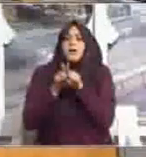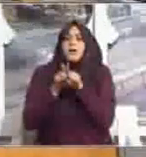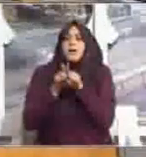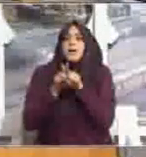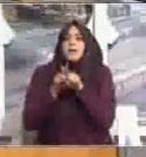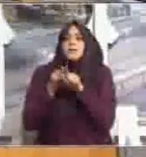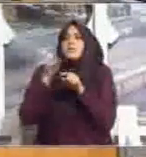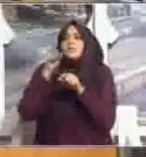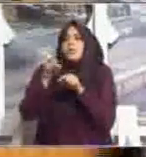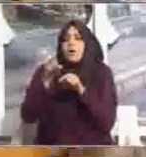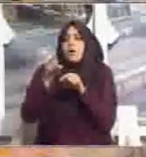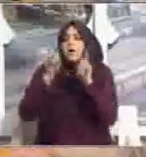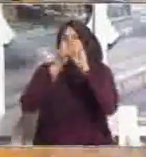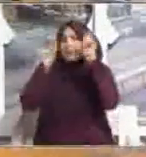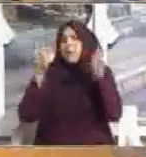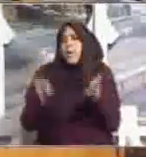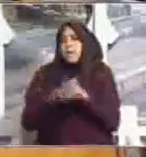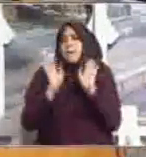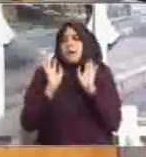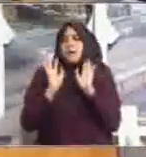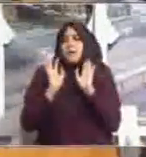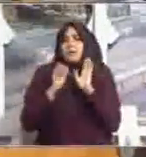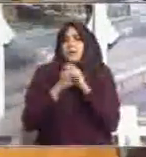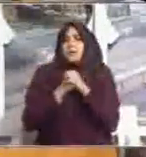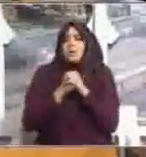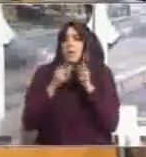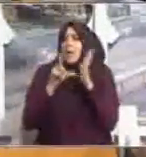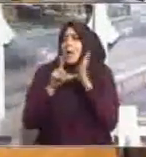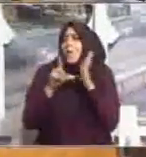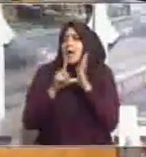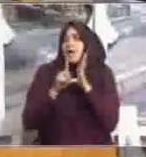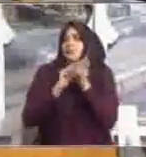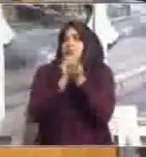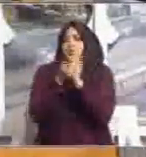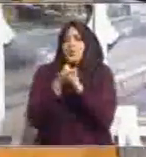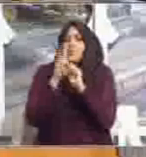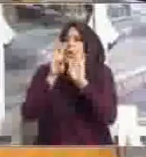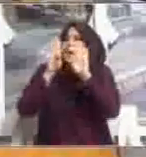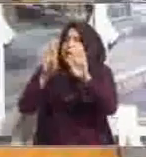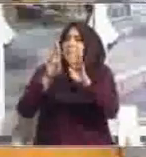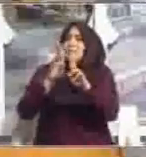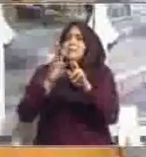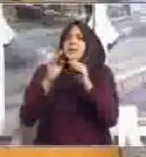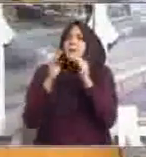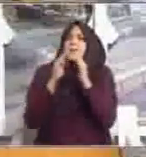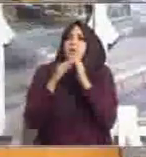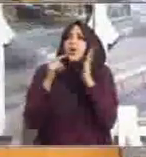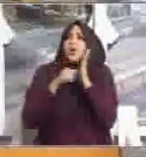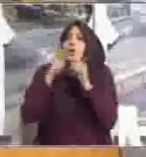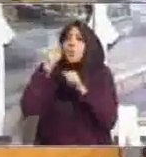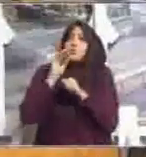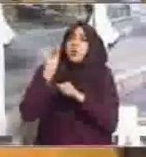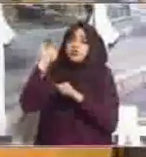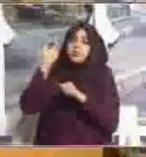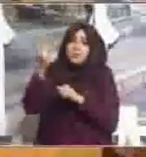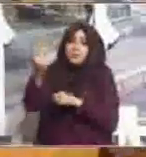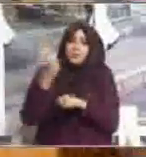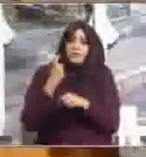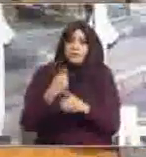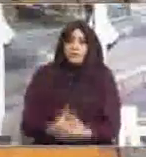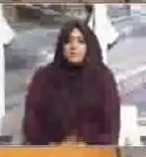الان نكيف يعني عندها شهاده، هي عندها شهاده نكيف القوانين على اساس ريح في دارك كي نحتاجوك نعيطوا لك. ولا هذه